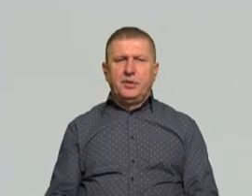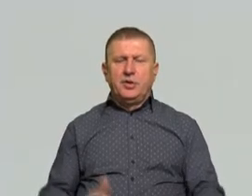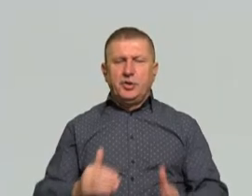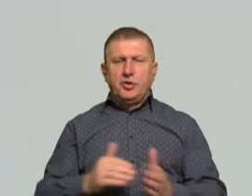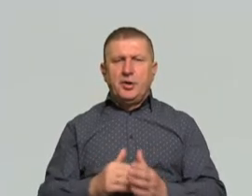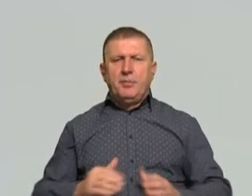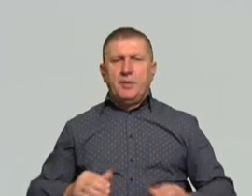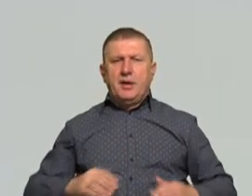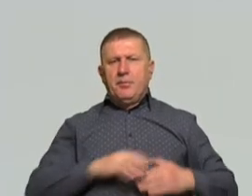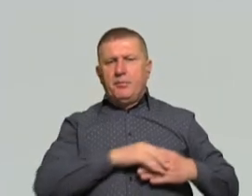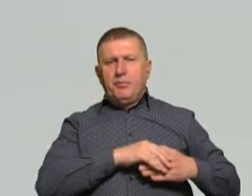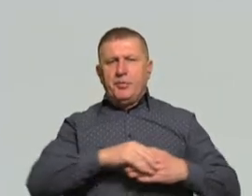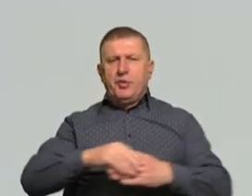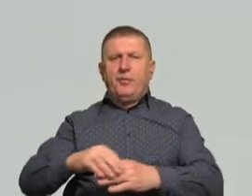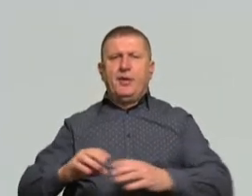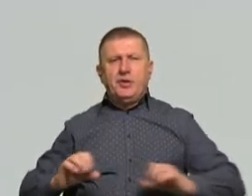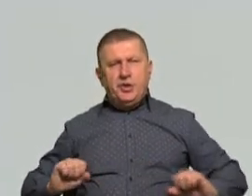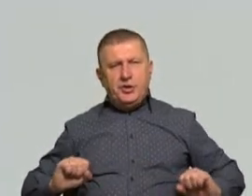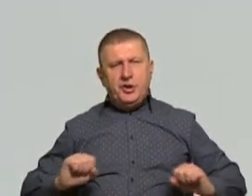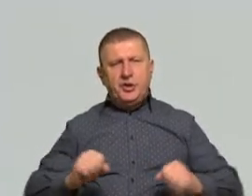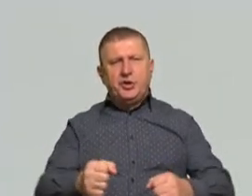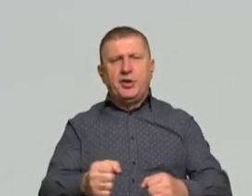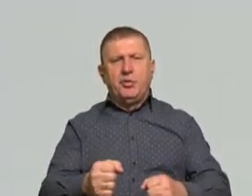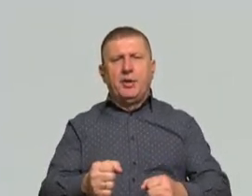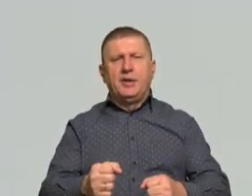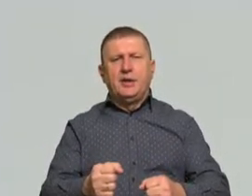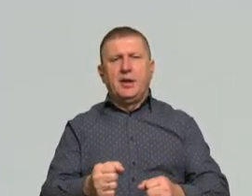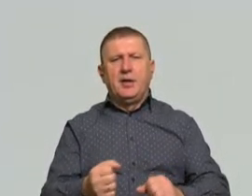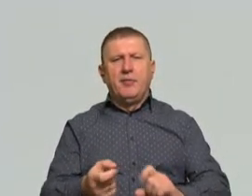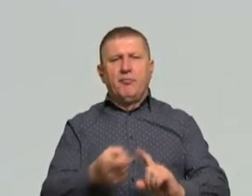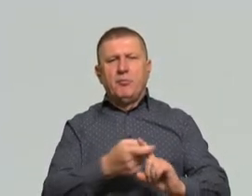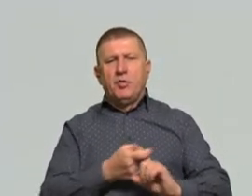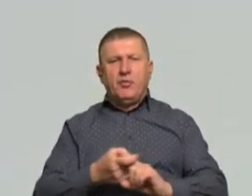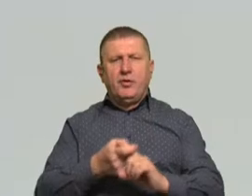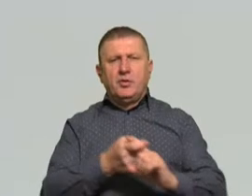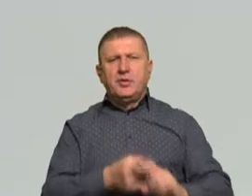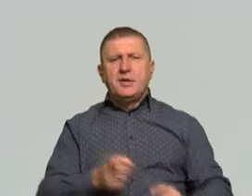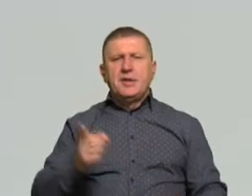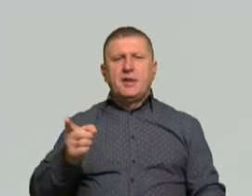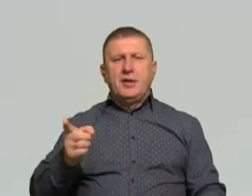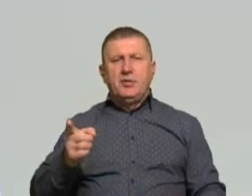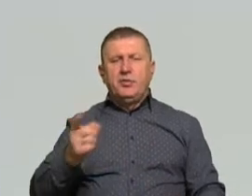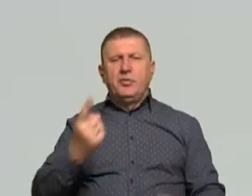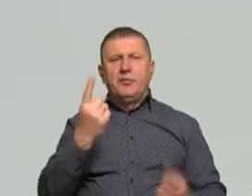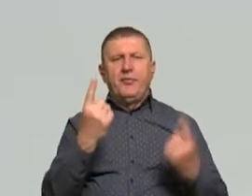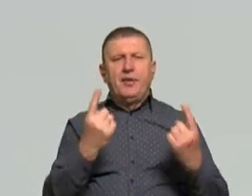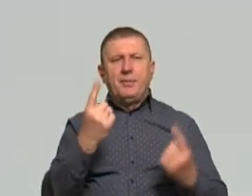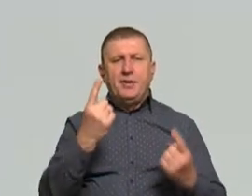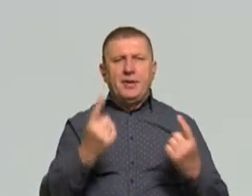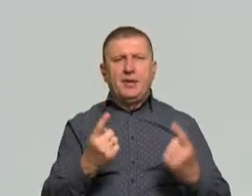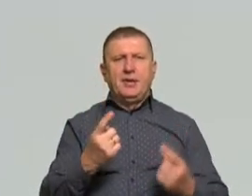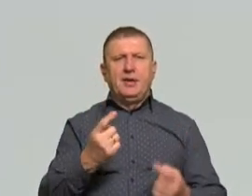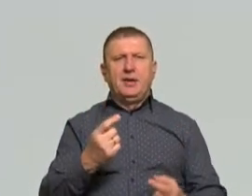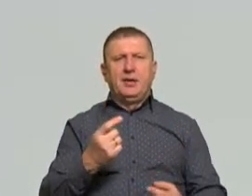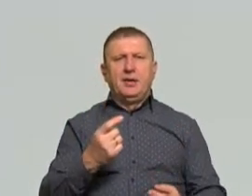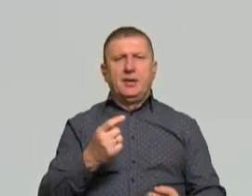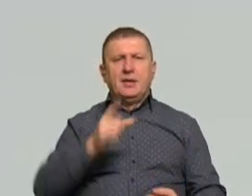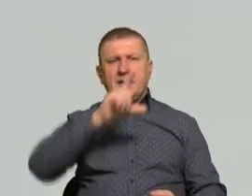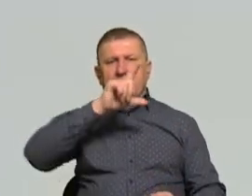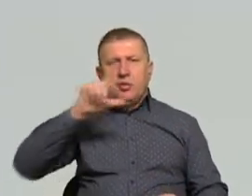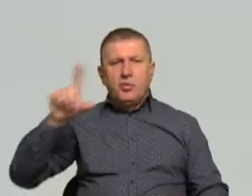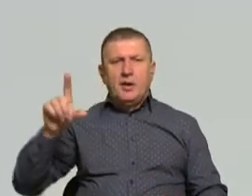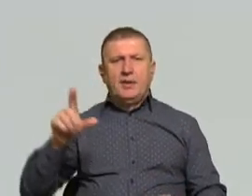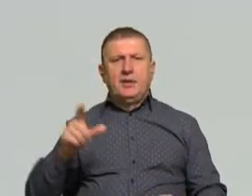działania takie marketingowe w powiązaniu z przedsiębiorcami, żeby zachęcać studentów